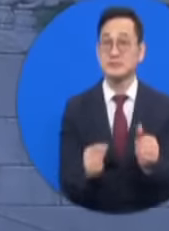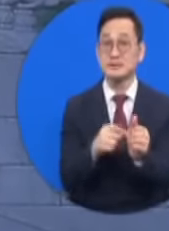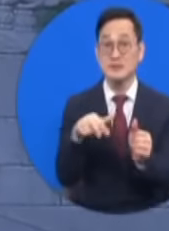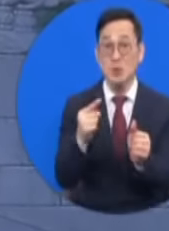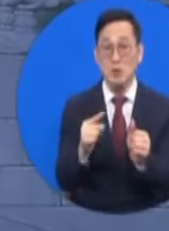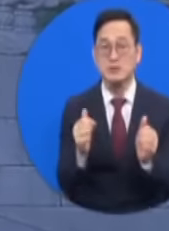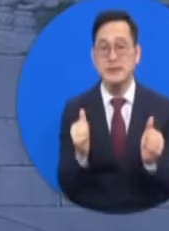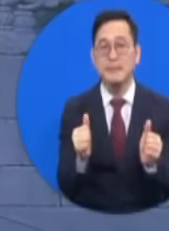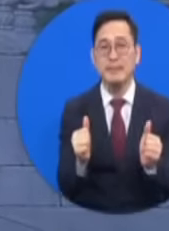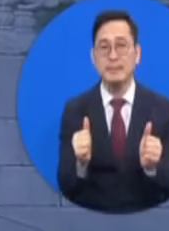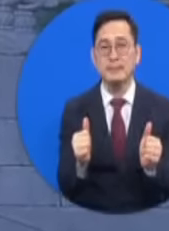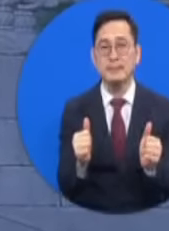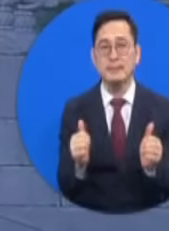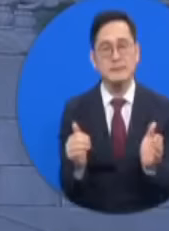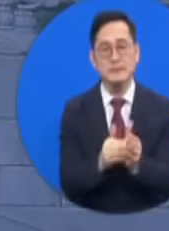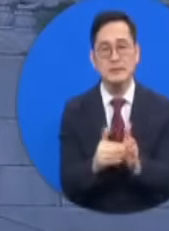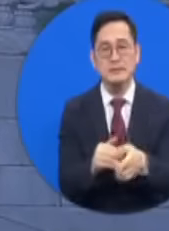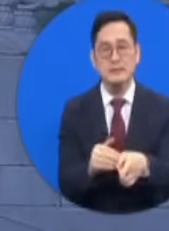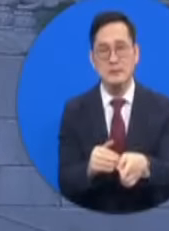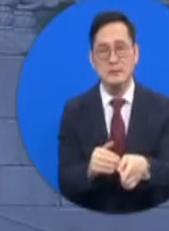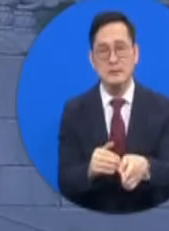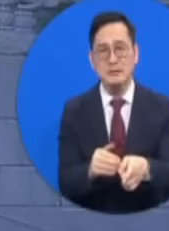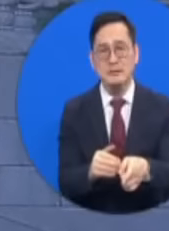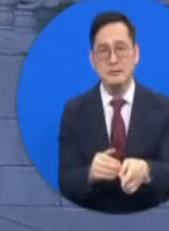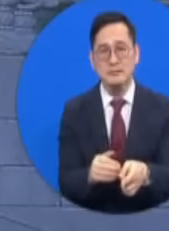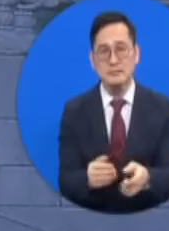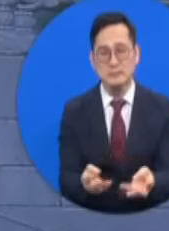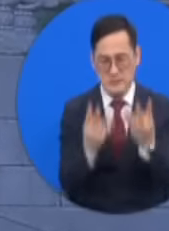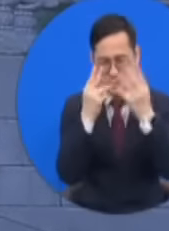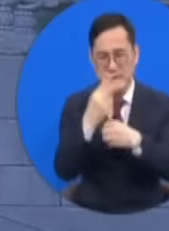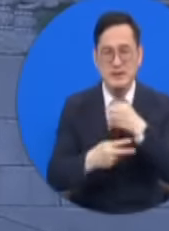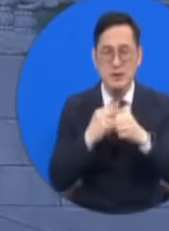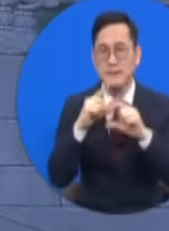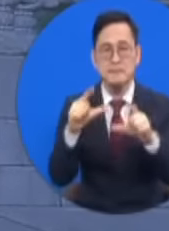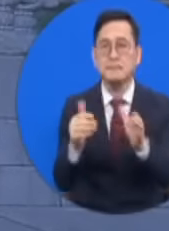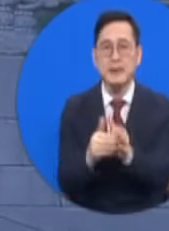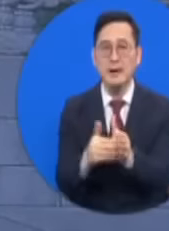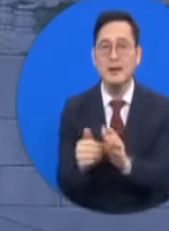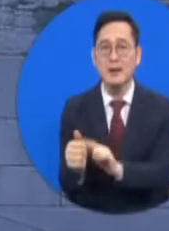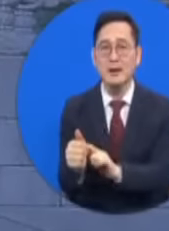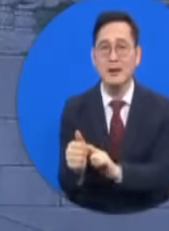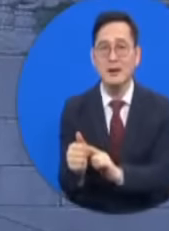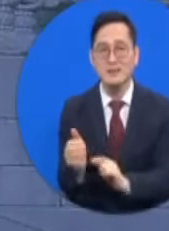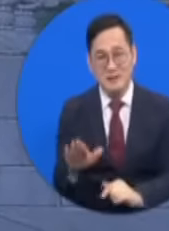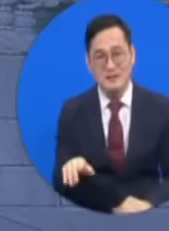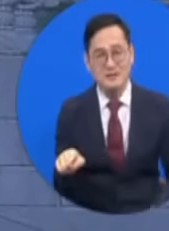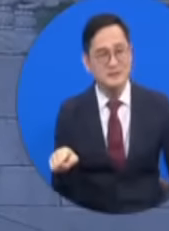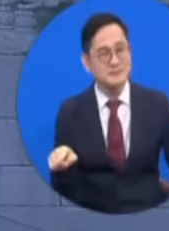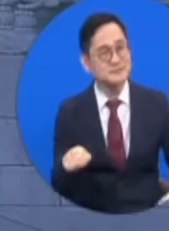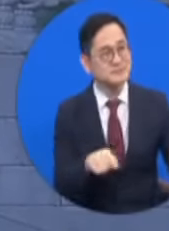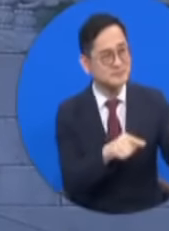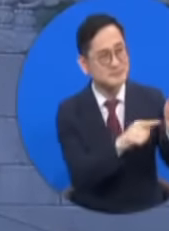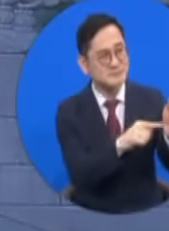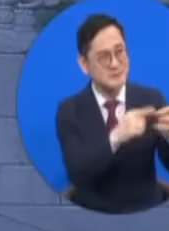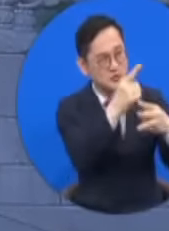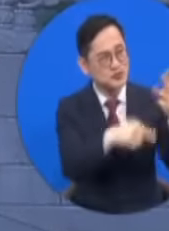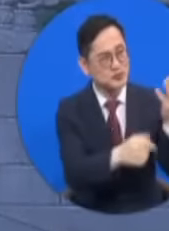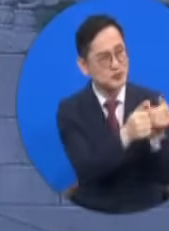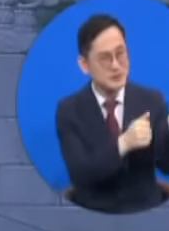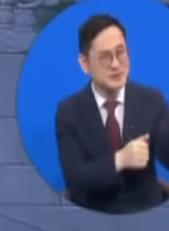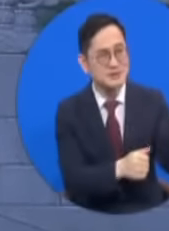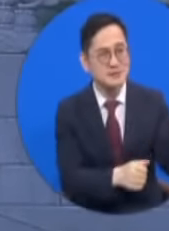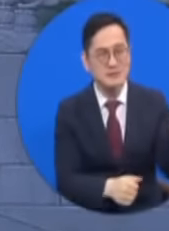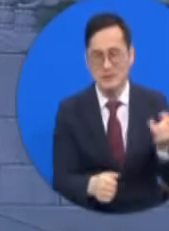조국 대표가 200석이 되면 이 영부인의 법정 출두를 공약하고 있는